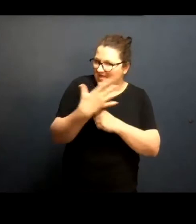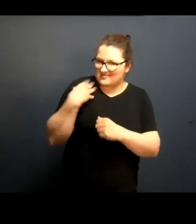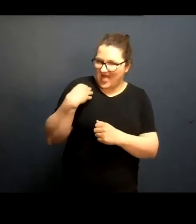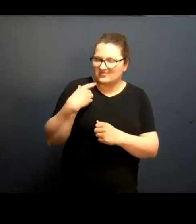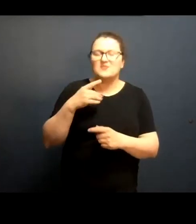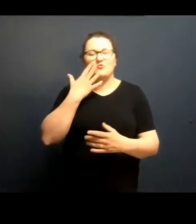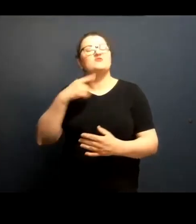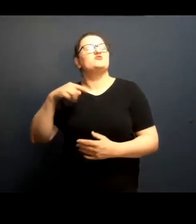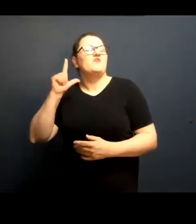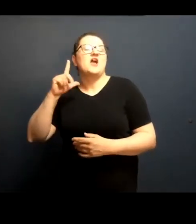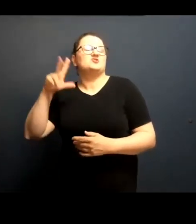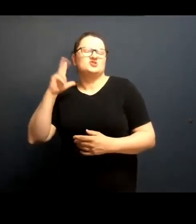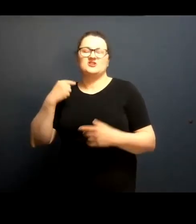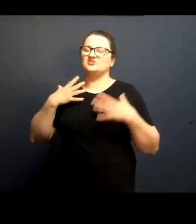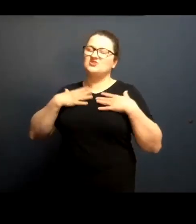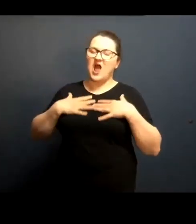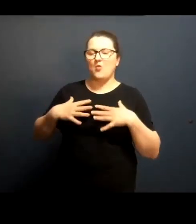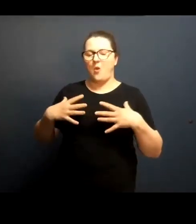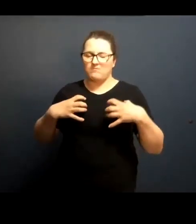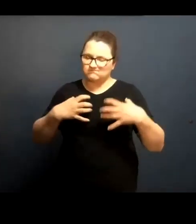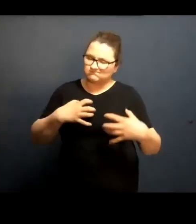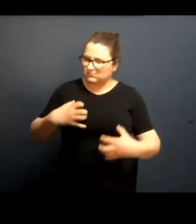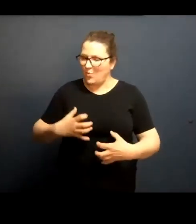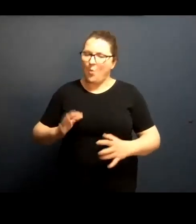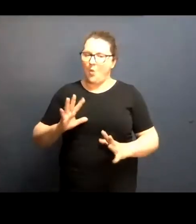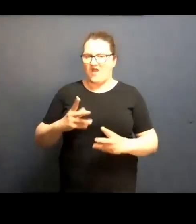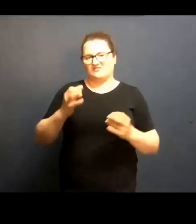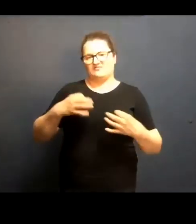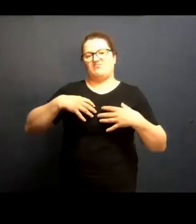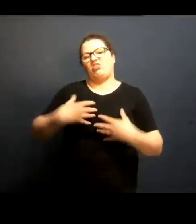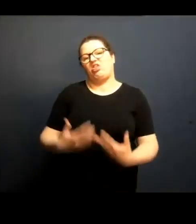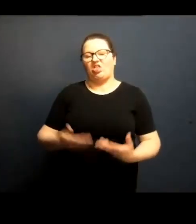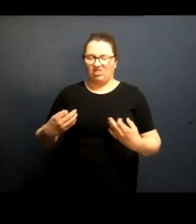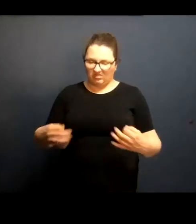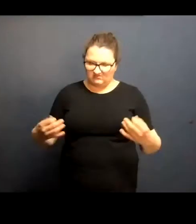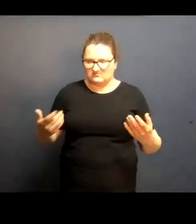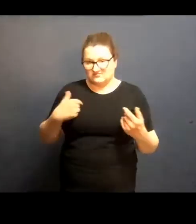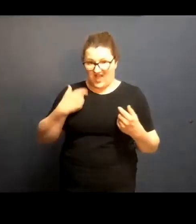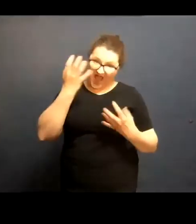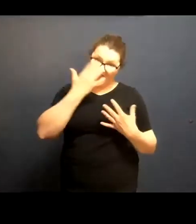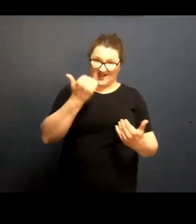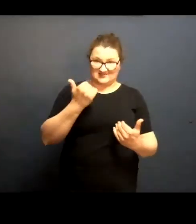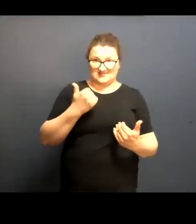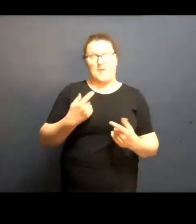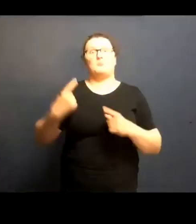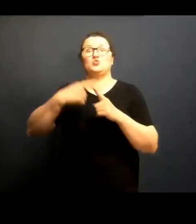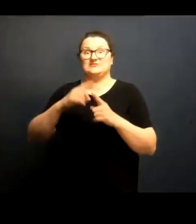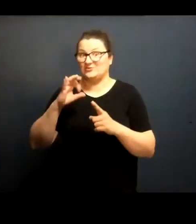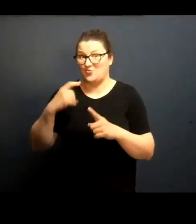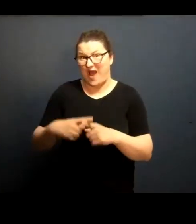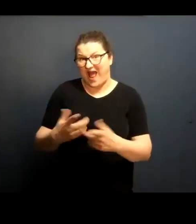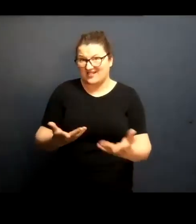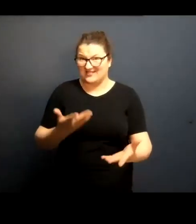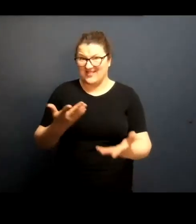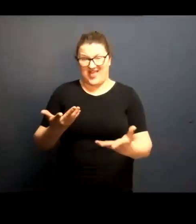to było takie bardziej jędrne, a teraz już nie. Jak mam się czuć atrakcyjna? A jeszcze seksualnie? Czyli takie, no właśnie,